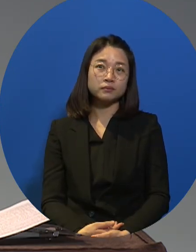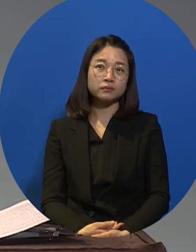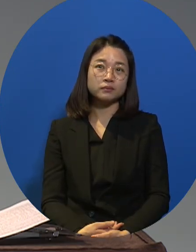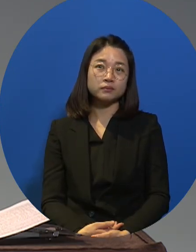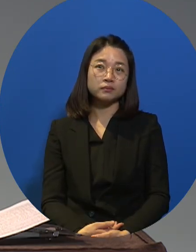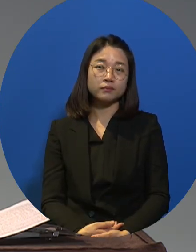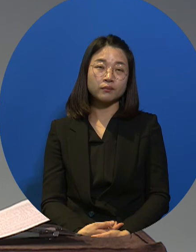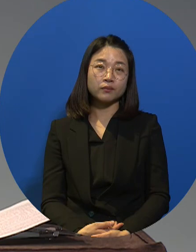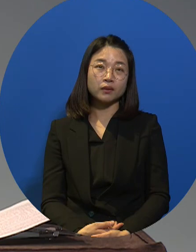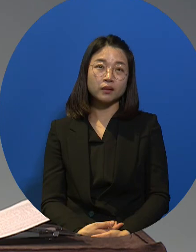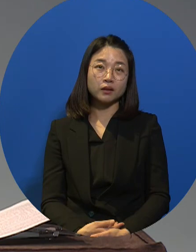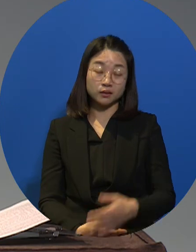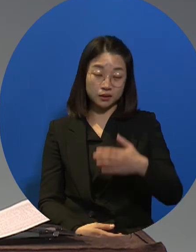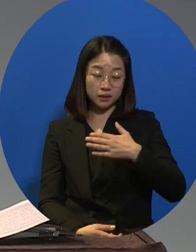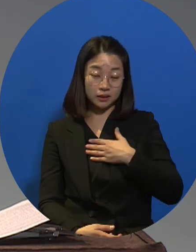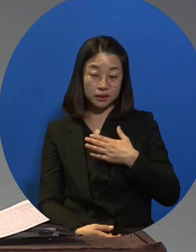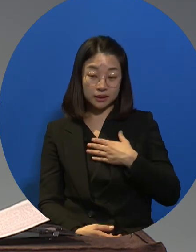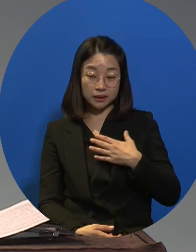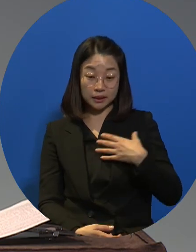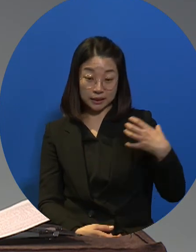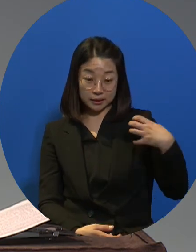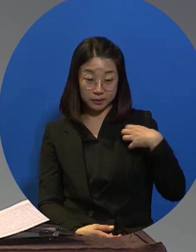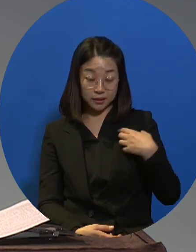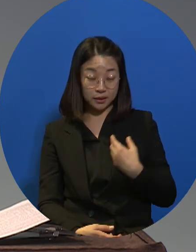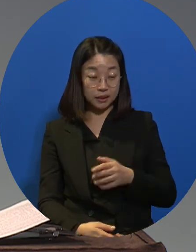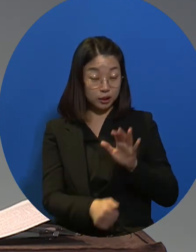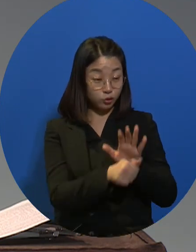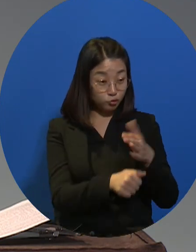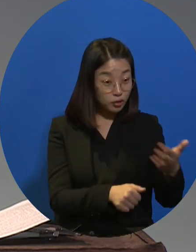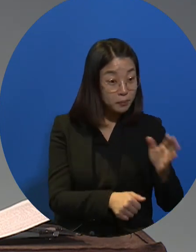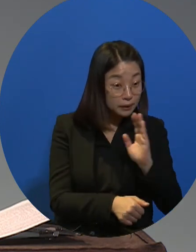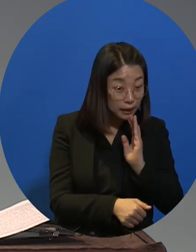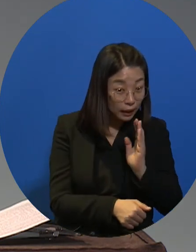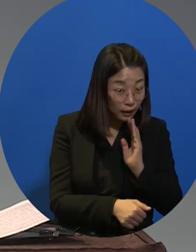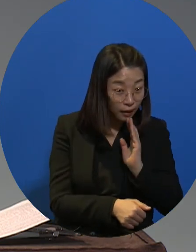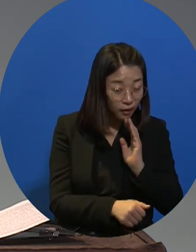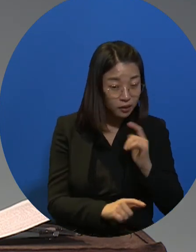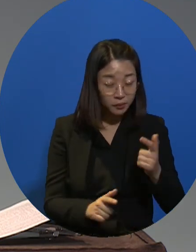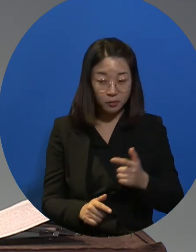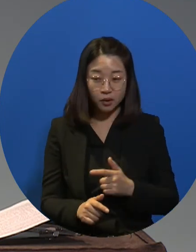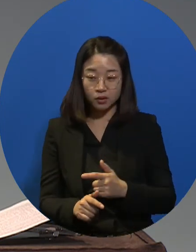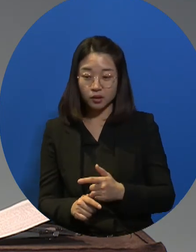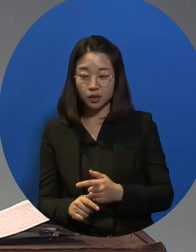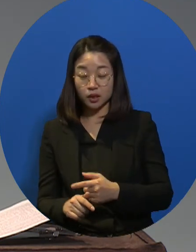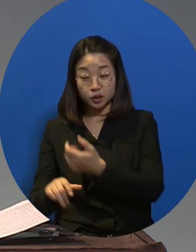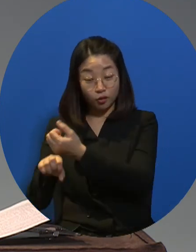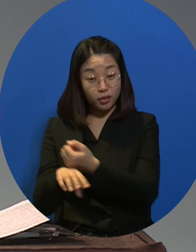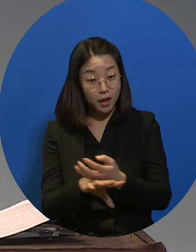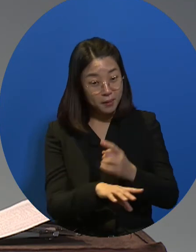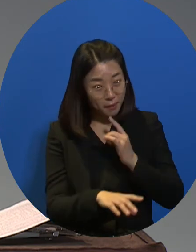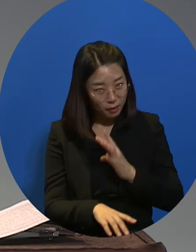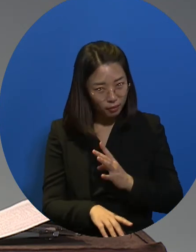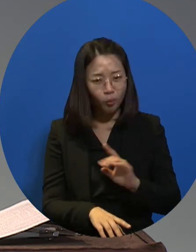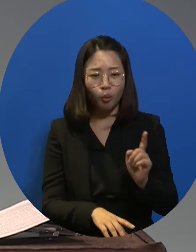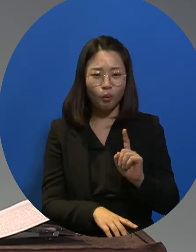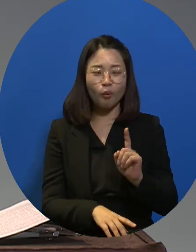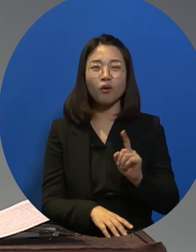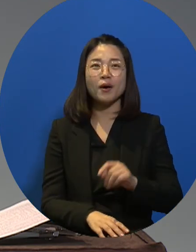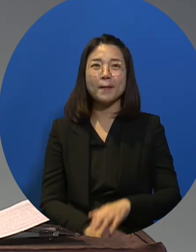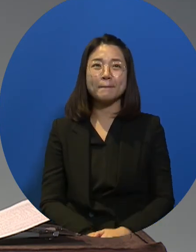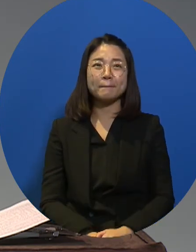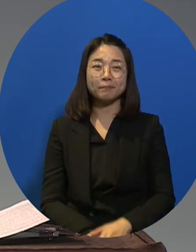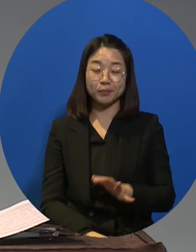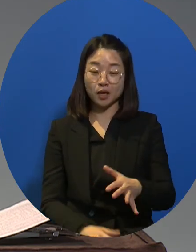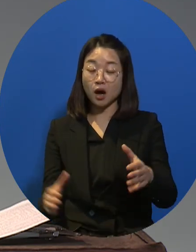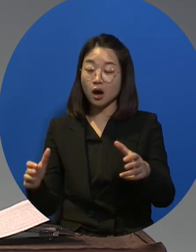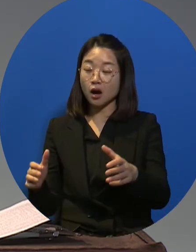것이 맞는지에 대한 근본적인 검토도 필요한 것이 아니냐. 이제 지금 현재는 이제